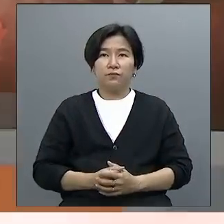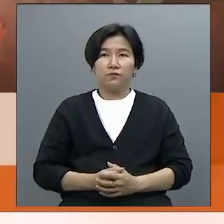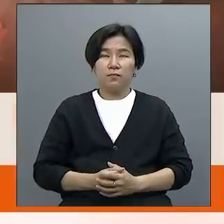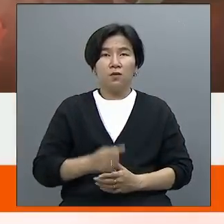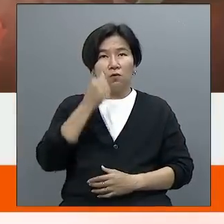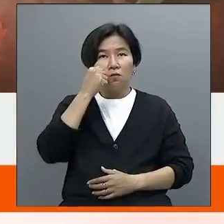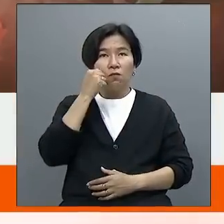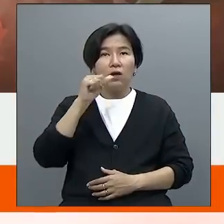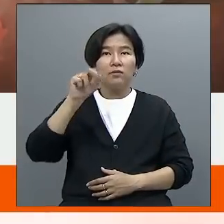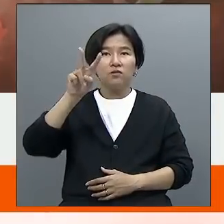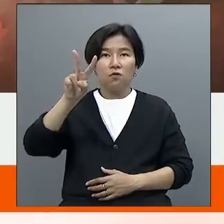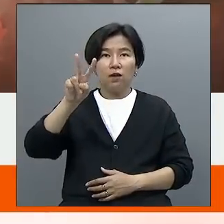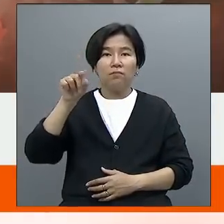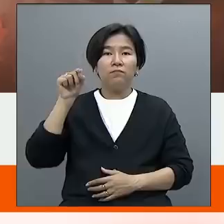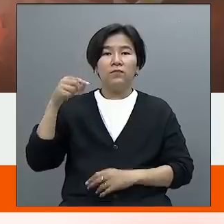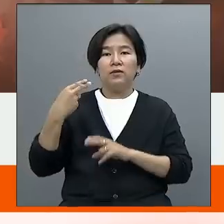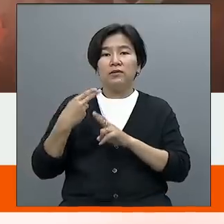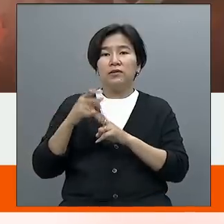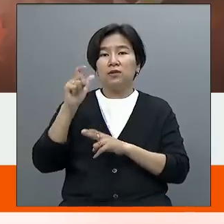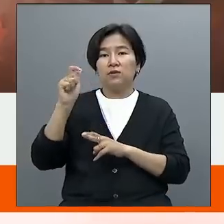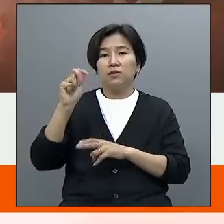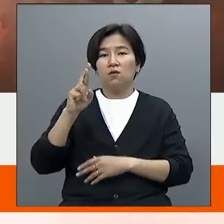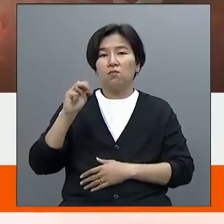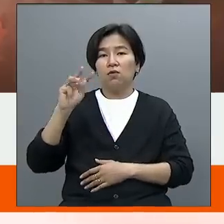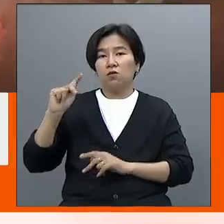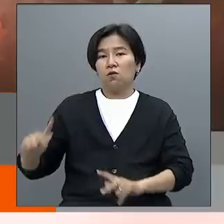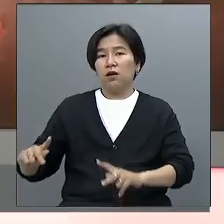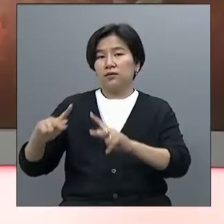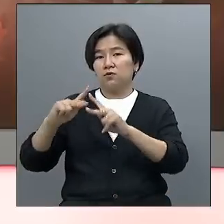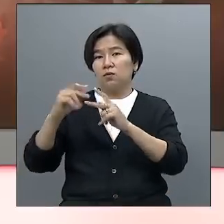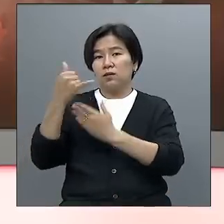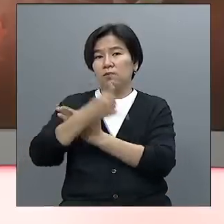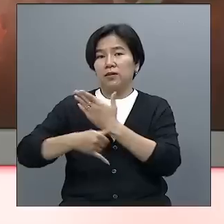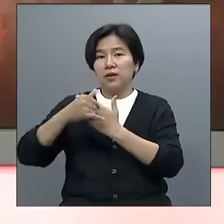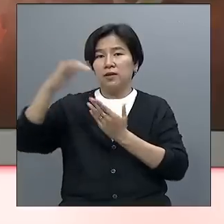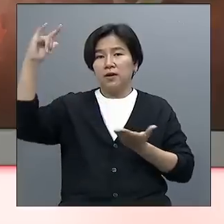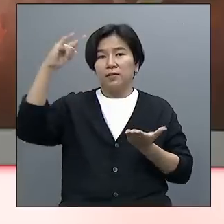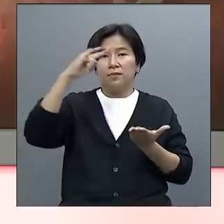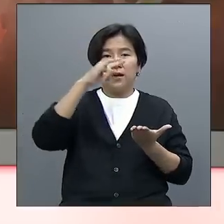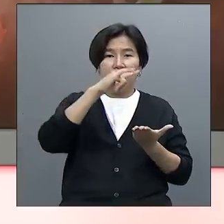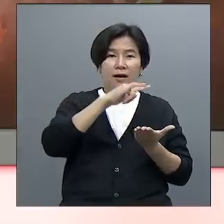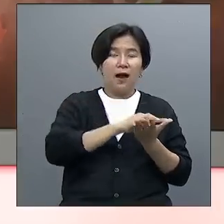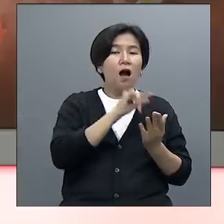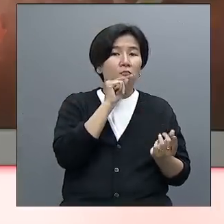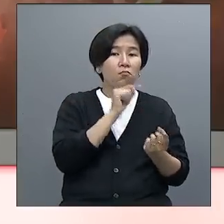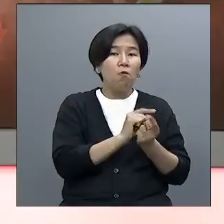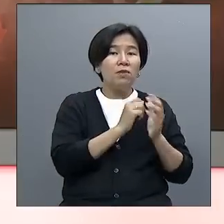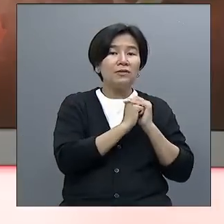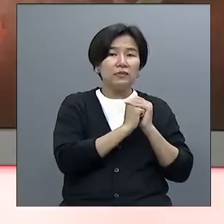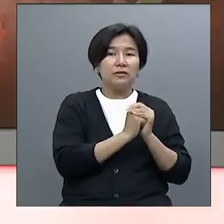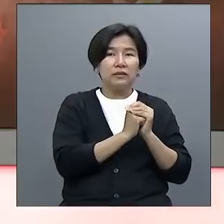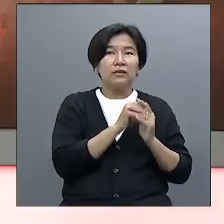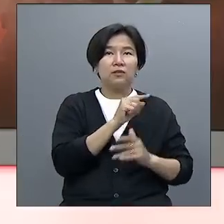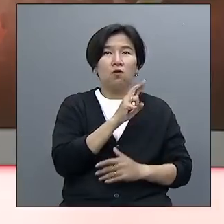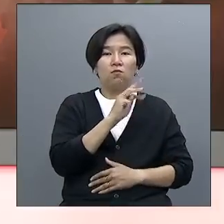2วันที่ผ่านมานะคะ Anthonybrinkkenรัฐมนตรีต่างประเทศสหรัฐไปเจอตั้งแต่ชิ้นกลางนะคะรัฐมนตรีต่างประเทศจีนคุยกัน